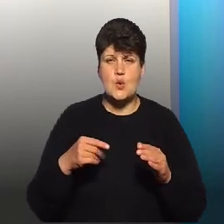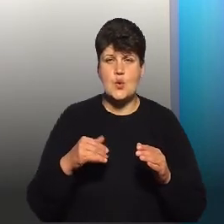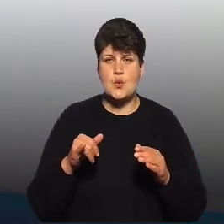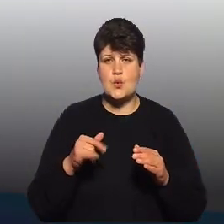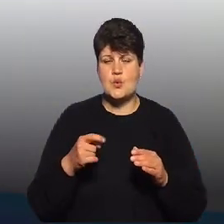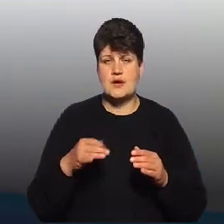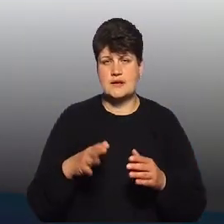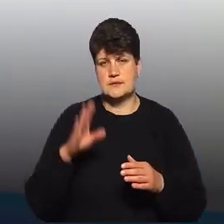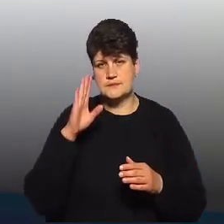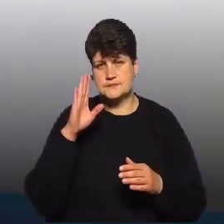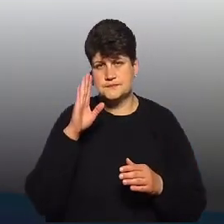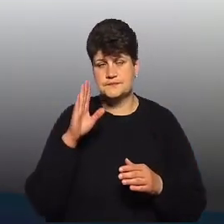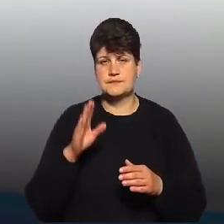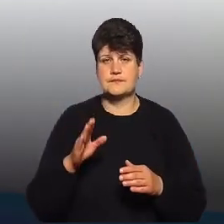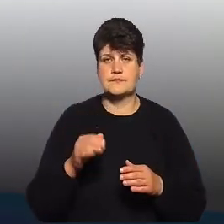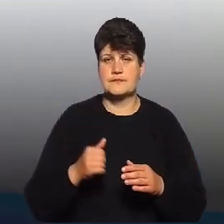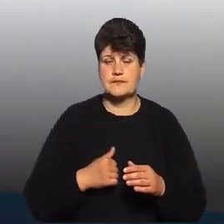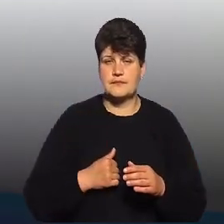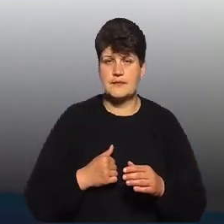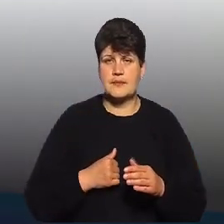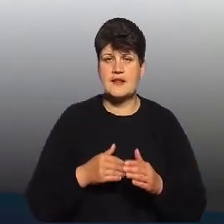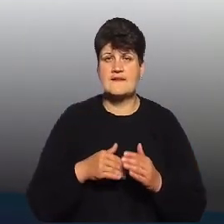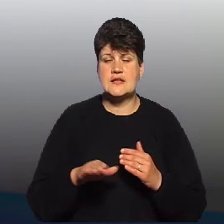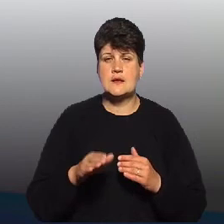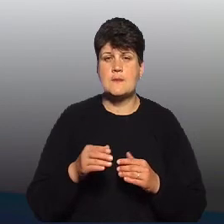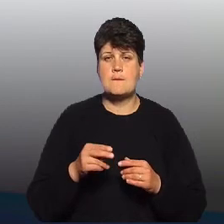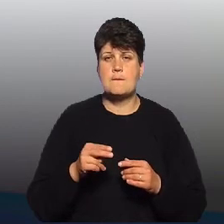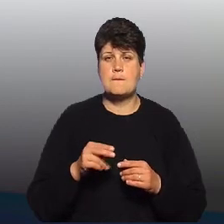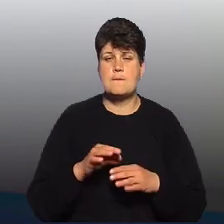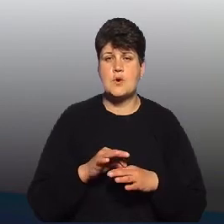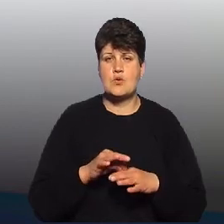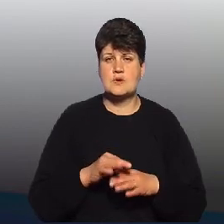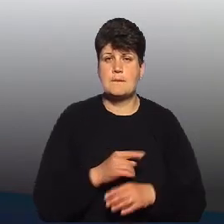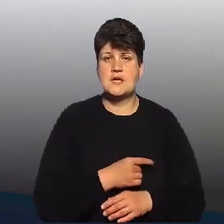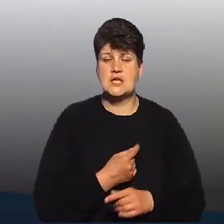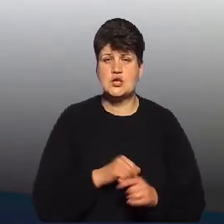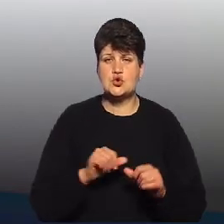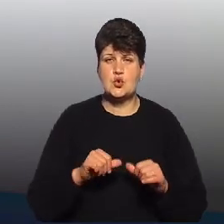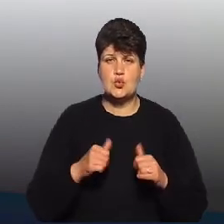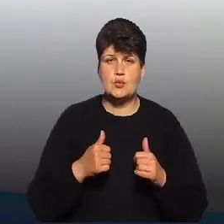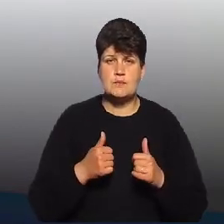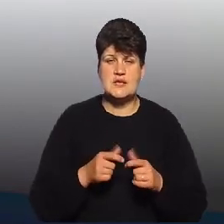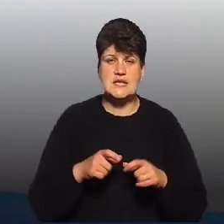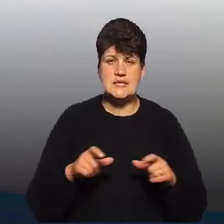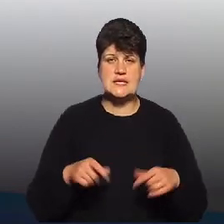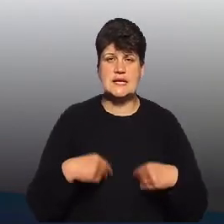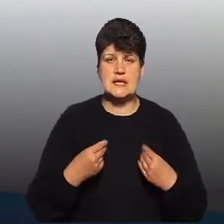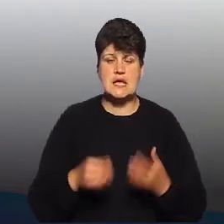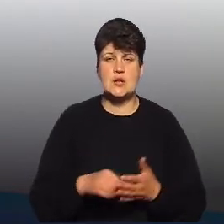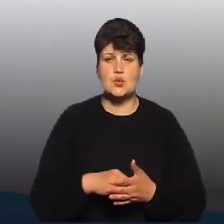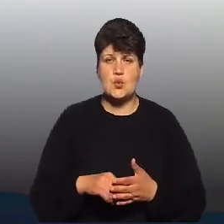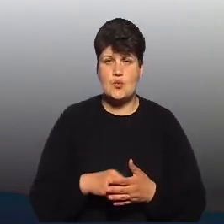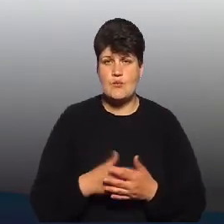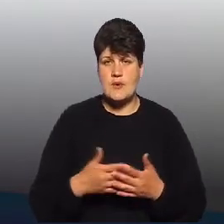юнаків призовного віку від проходження медичної комісії, від надання документів. Тобто